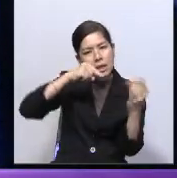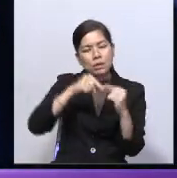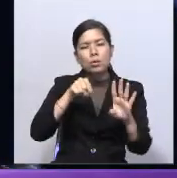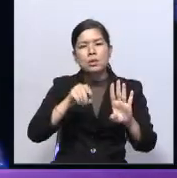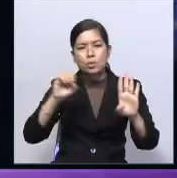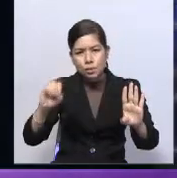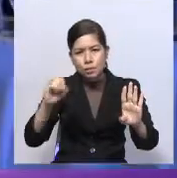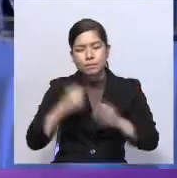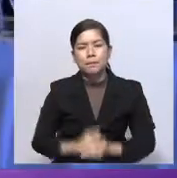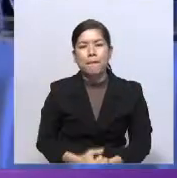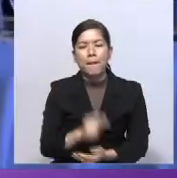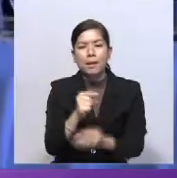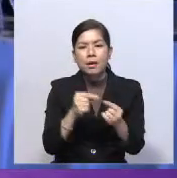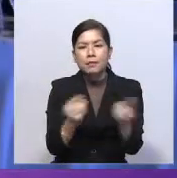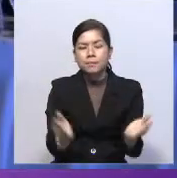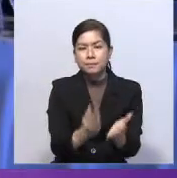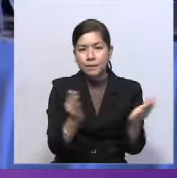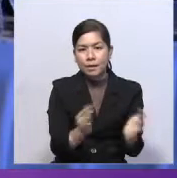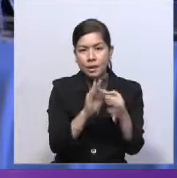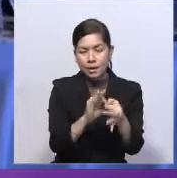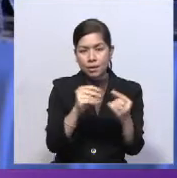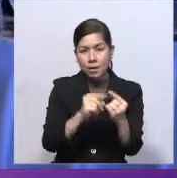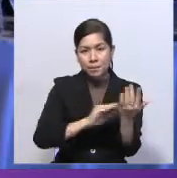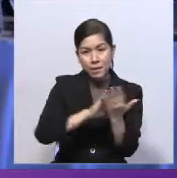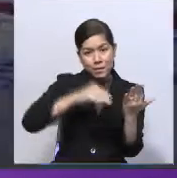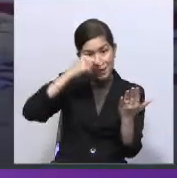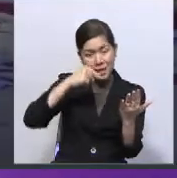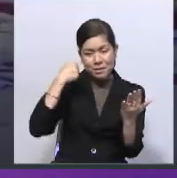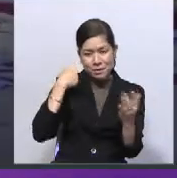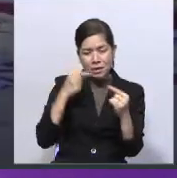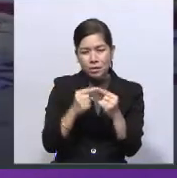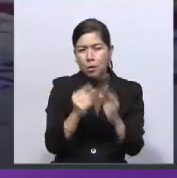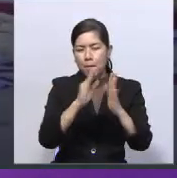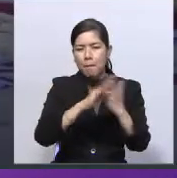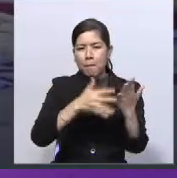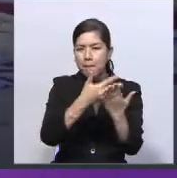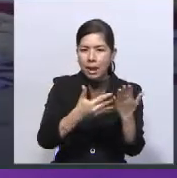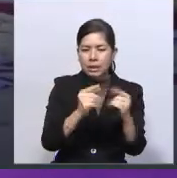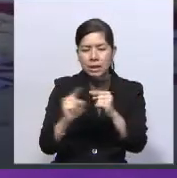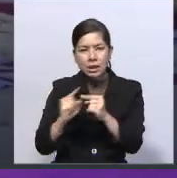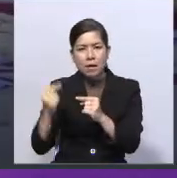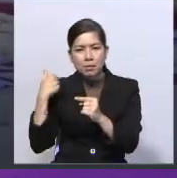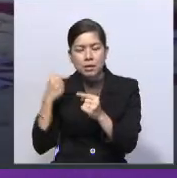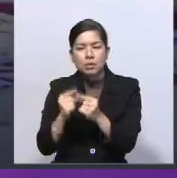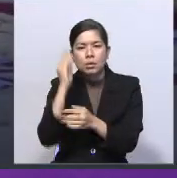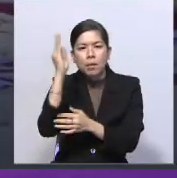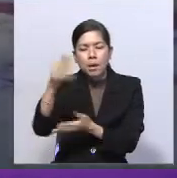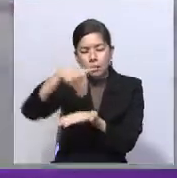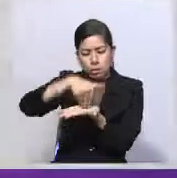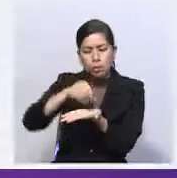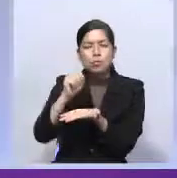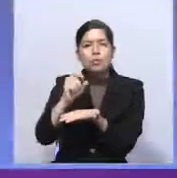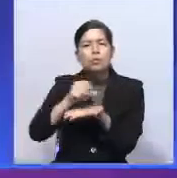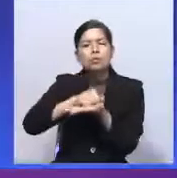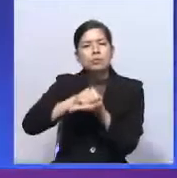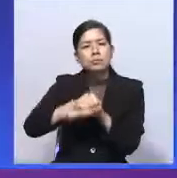พื่อขับเคลื่อนประเทศไทยเข้าสู่ยุคดิจิทัลหรือ 4.0 ผลักดันไทยเป็น International Gateway ในระดับภูมิภา